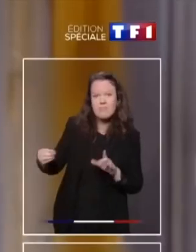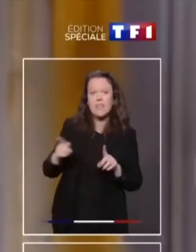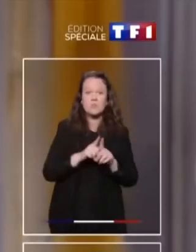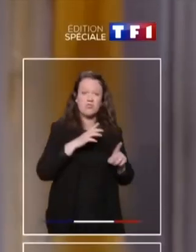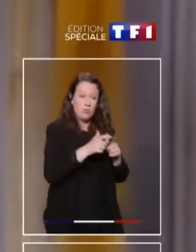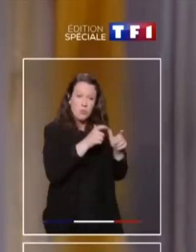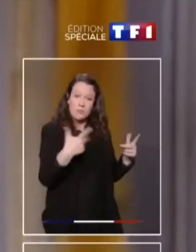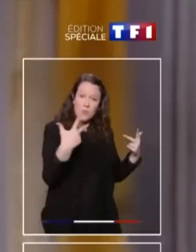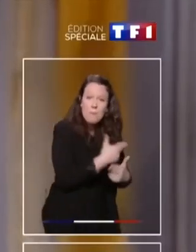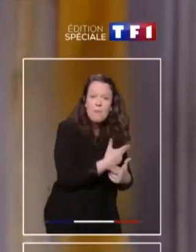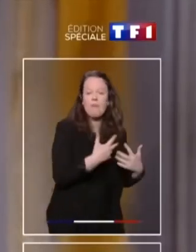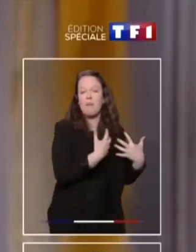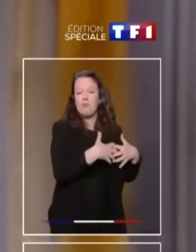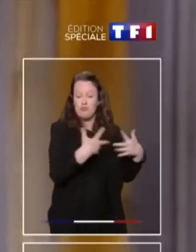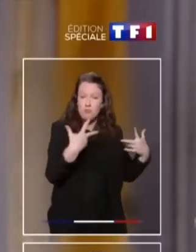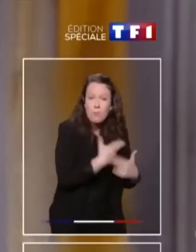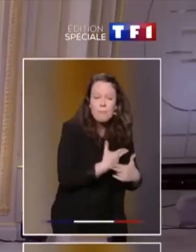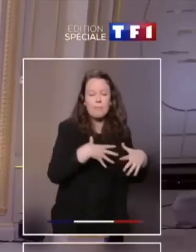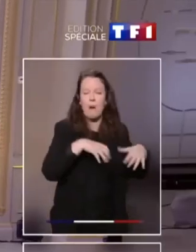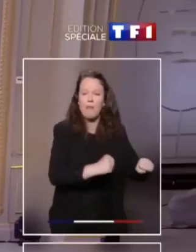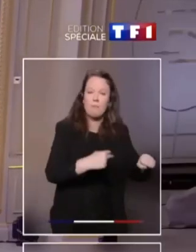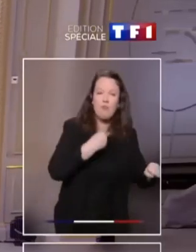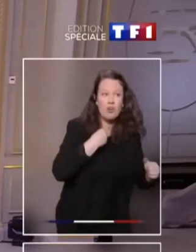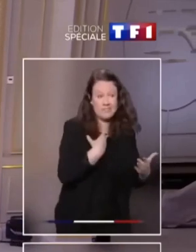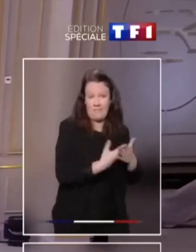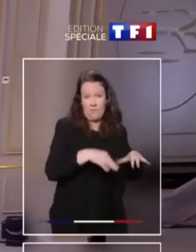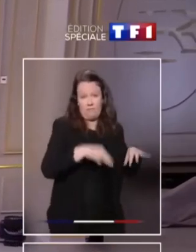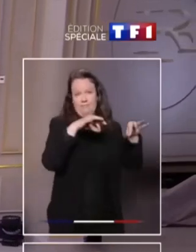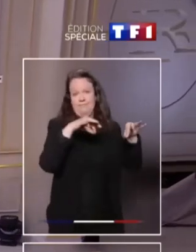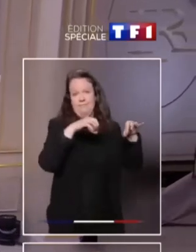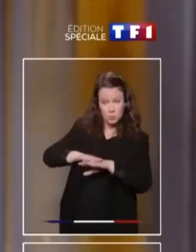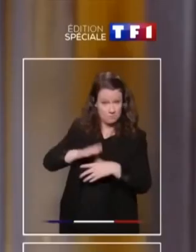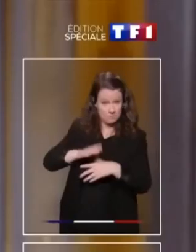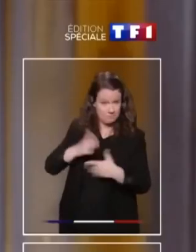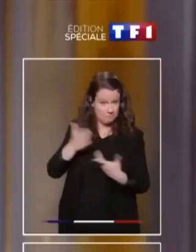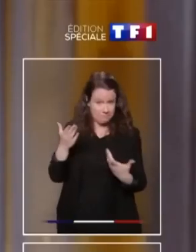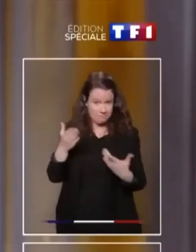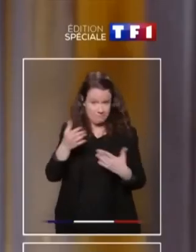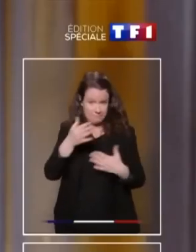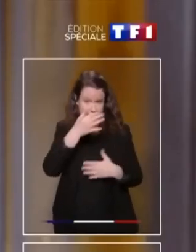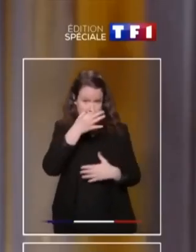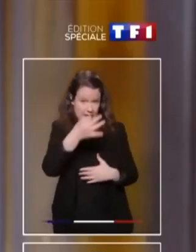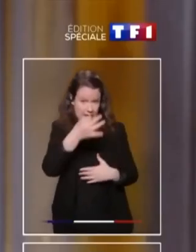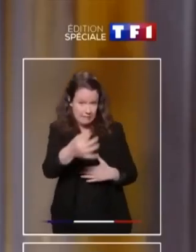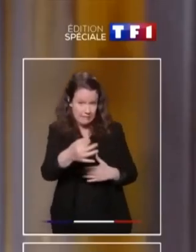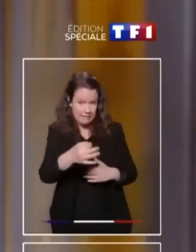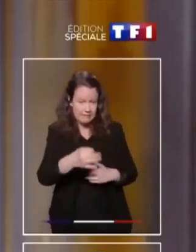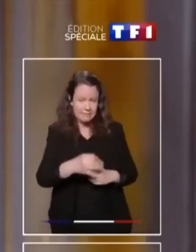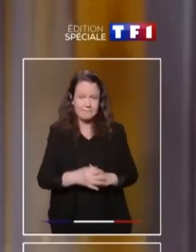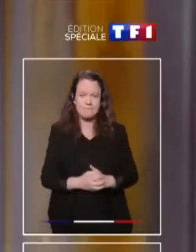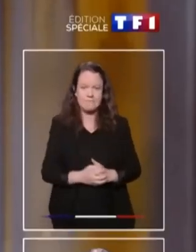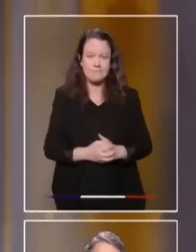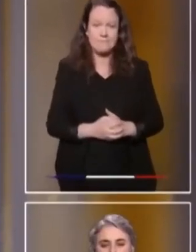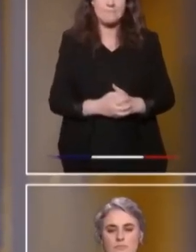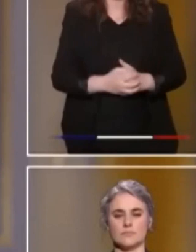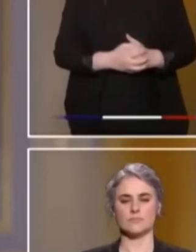руки часы. Как говорят, часы стоят 80 тысяч евро. Посмотрите, вот начало